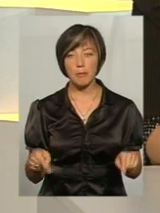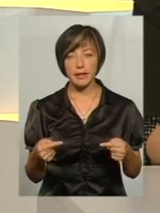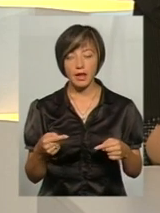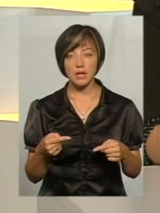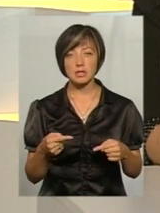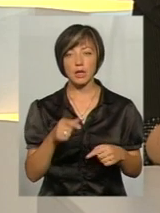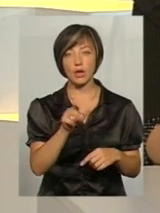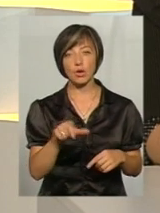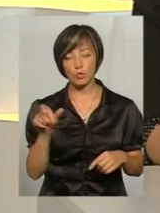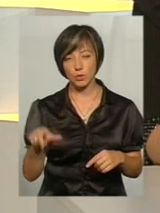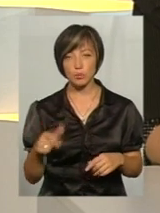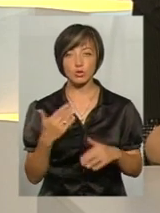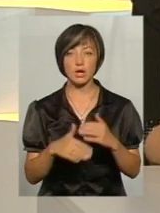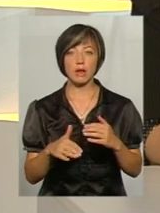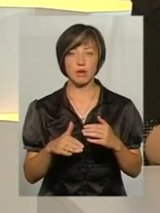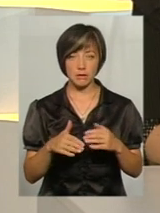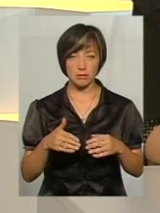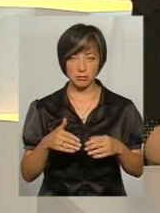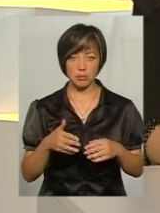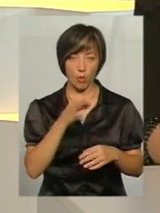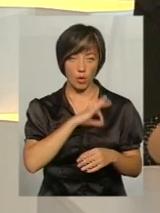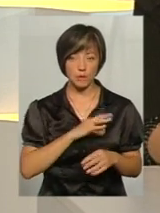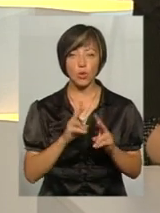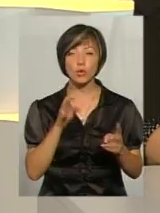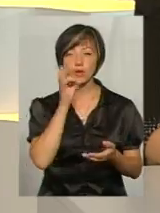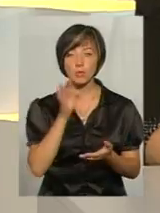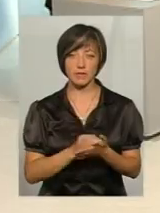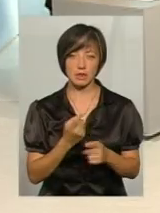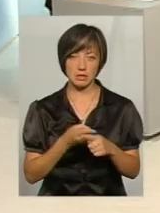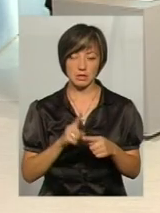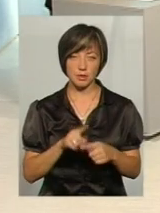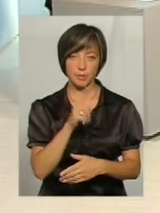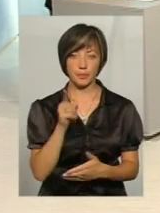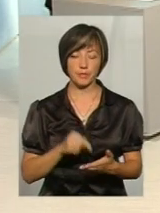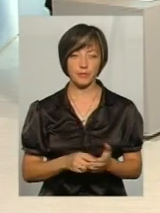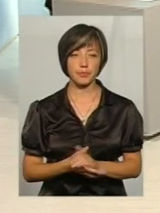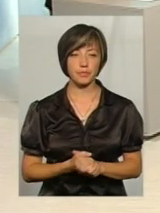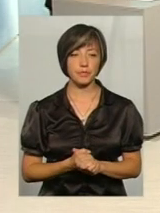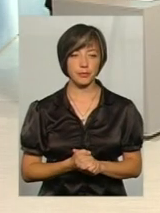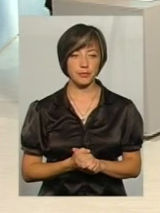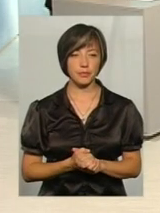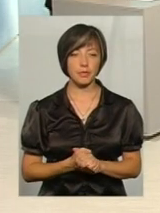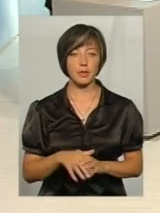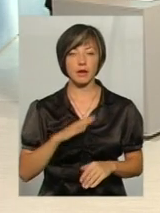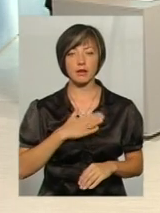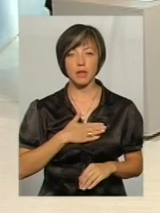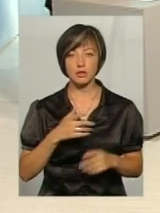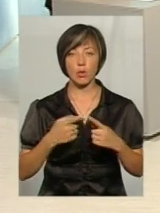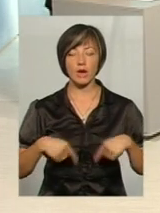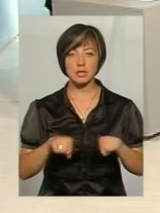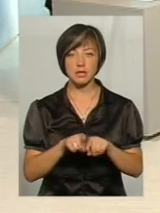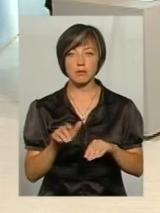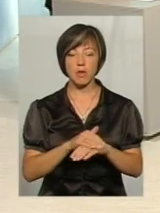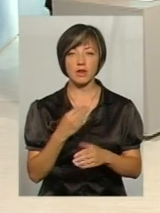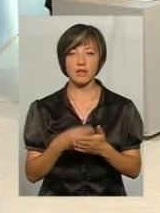прийшли люди, що вона діє? Хто взагалі несе потім відповідальність за це? Ну, наша організація, благодійний фонд